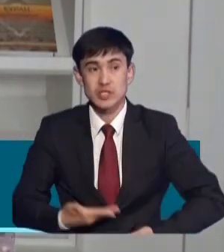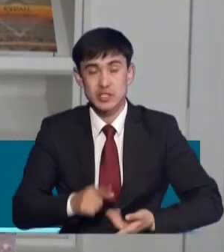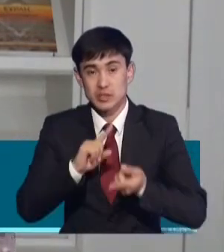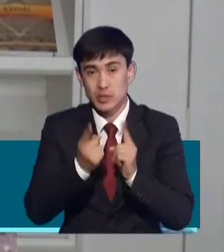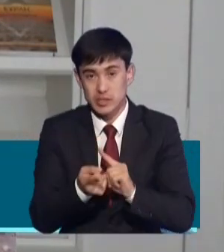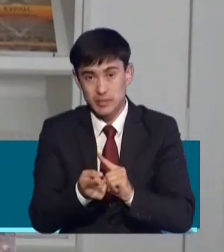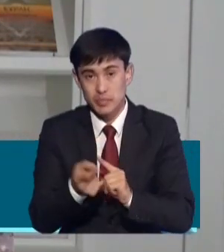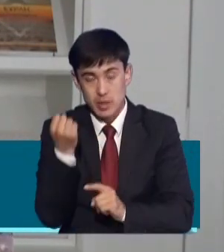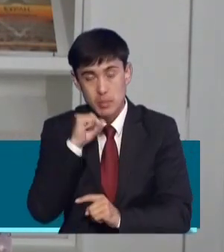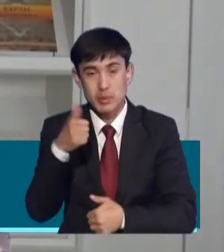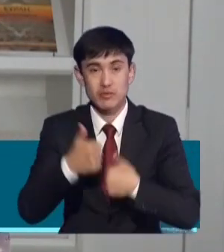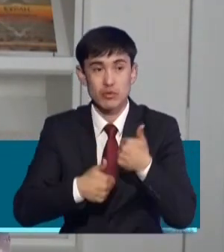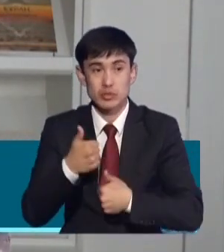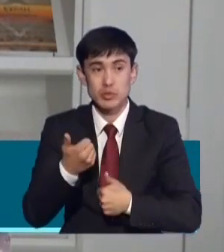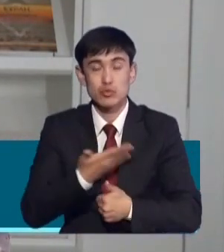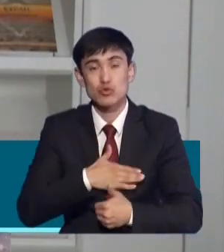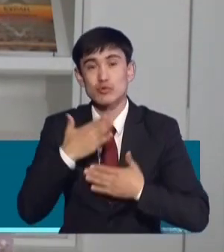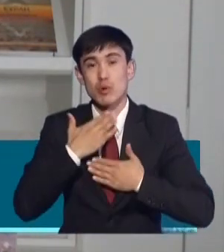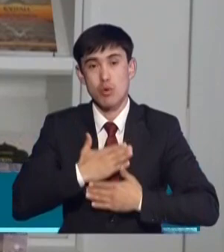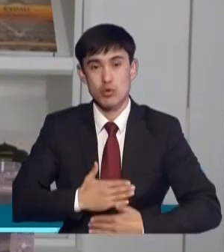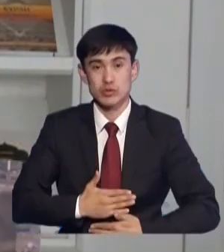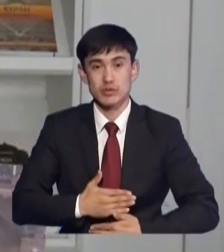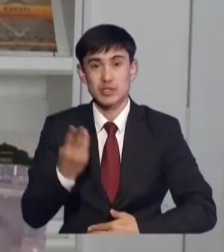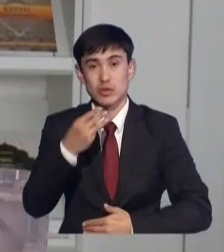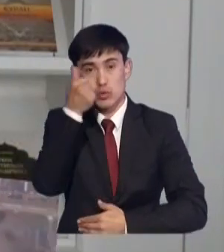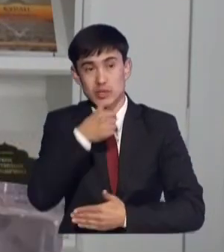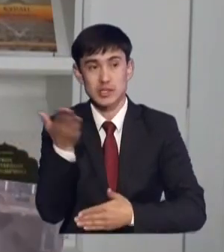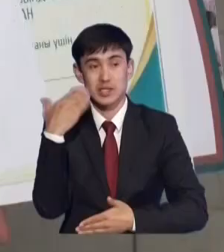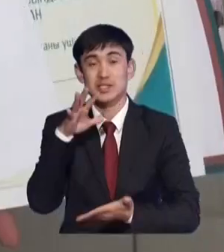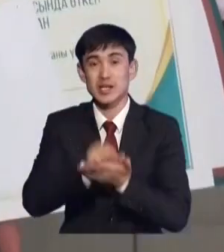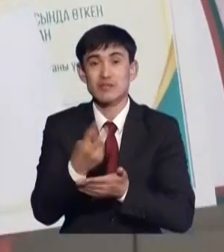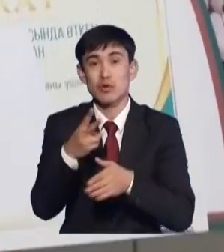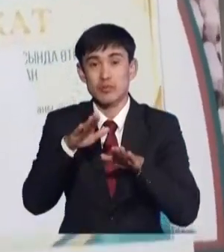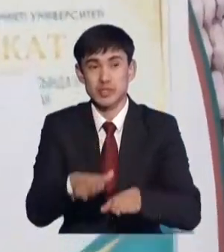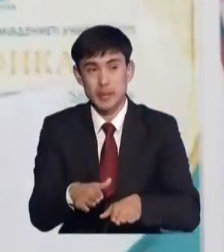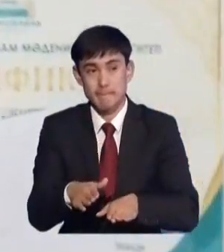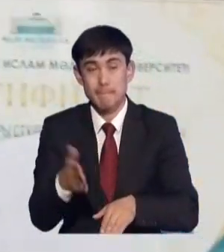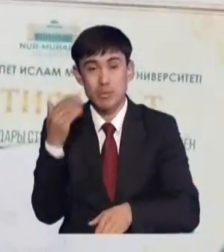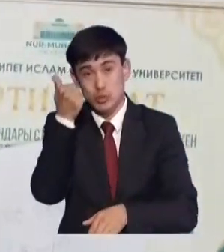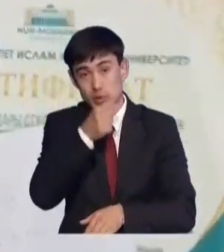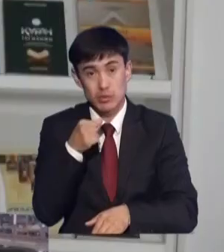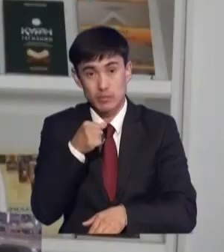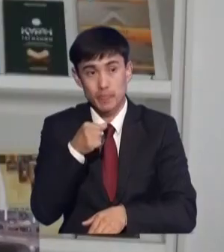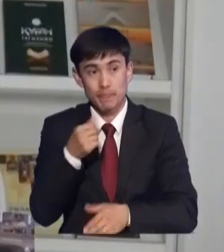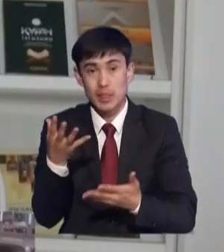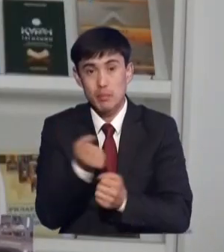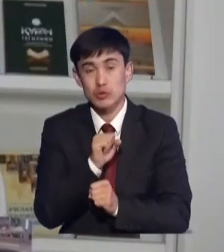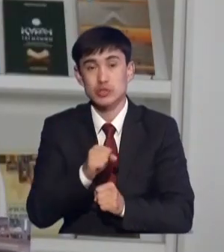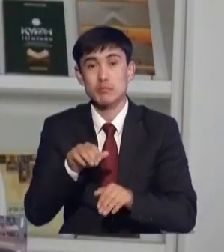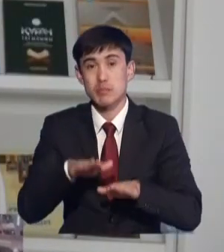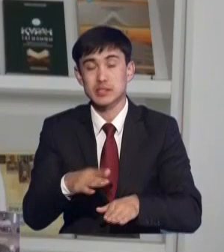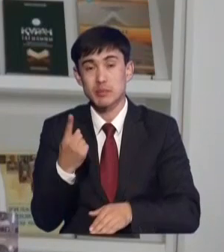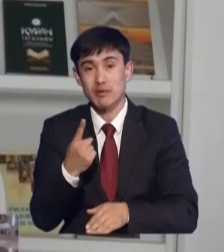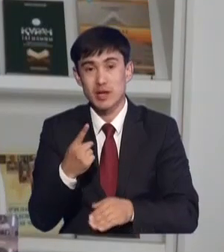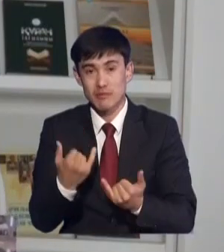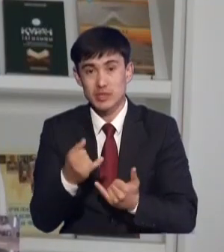изменится. Победа в конкурсе дает мне душевное спокойствие. 3 года назад я занял 2-е место. В прошлом году я не получил призового места.